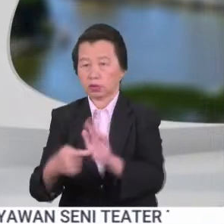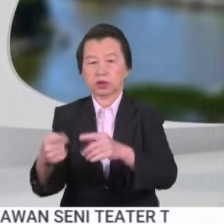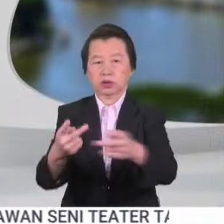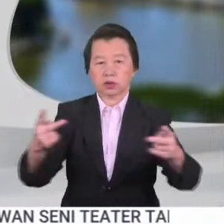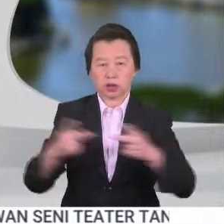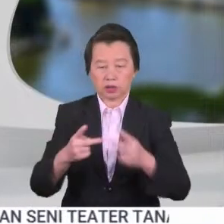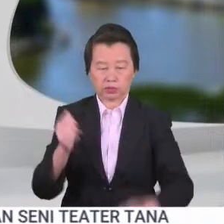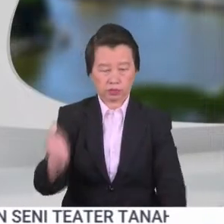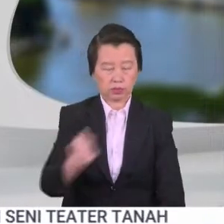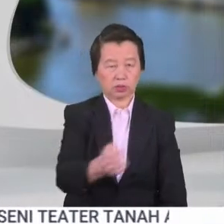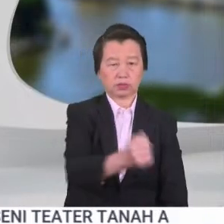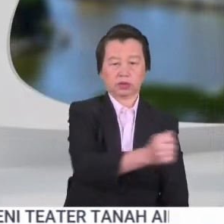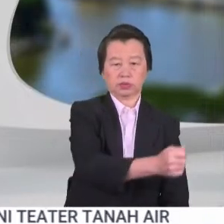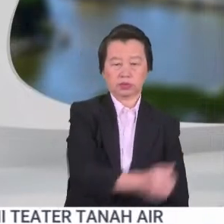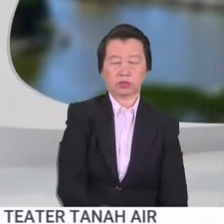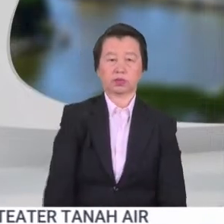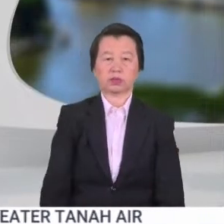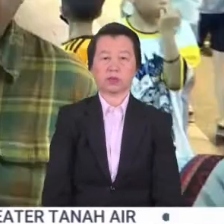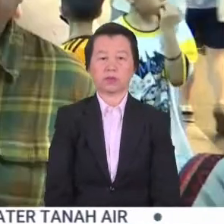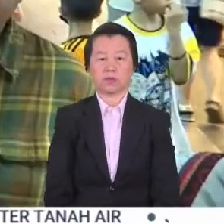kawasan masing-masing